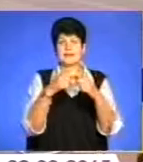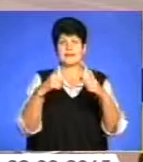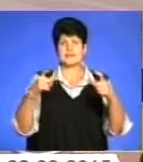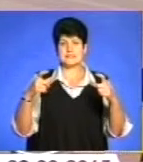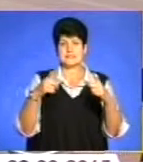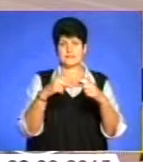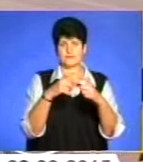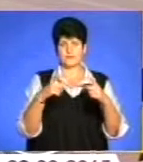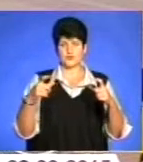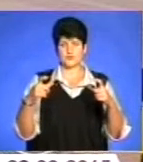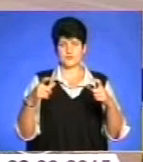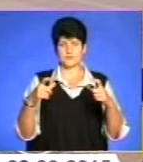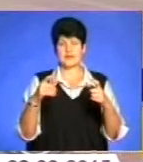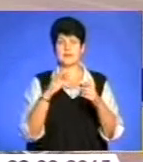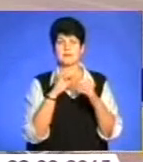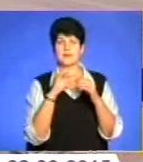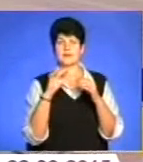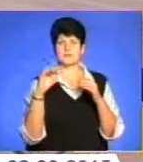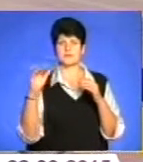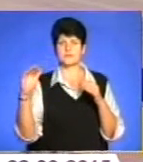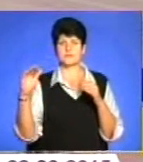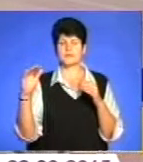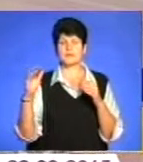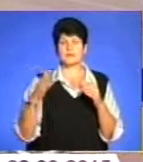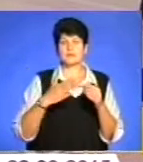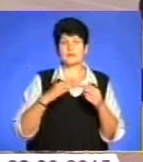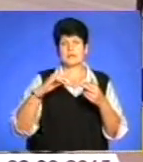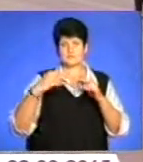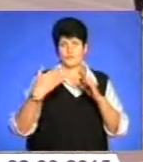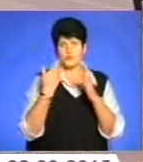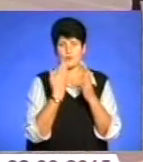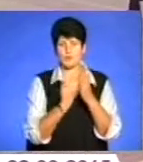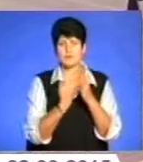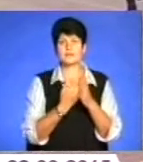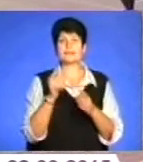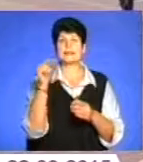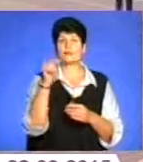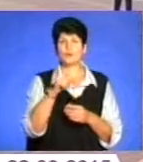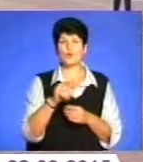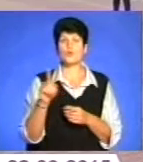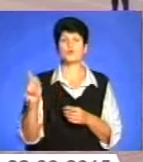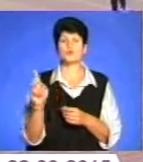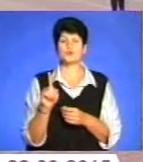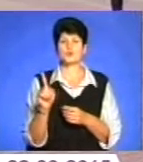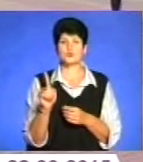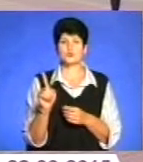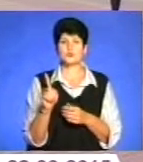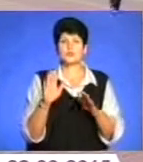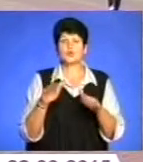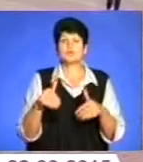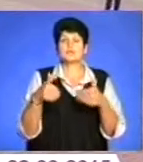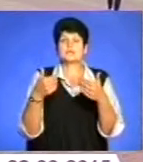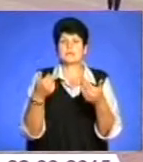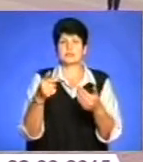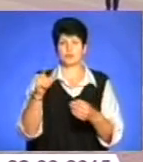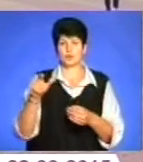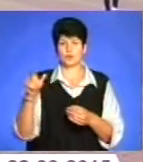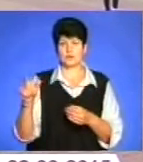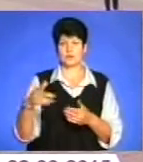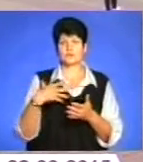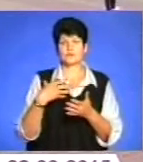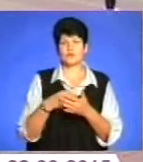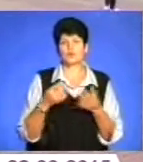з алфавітом, дактилем на звороті, для того, щоб донести до людей